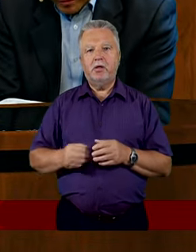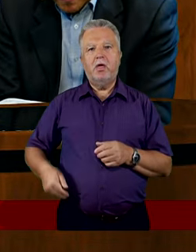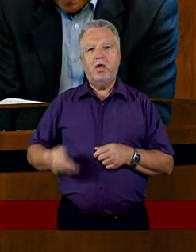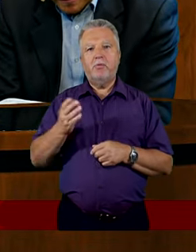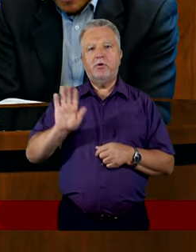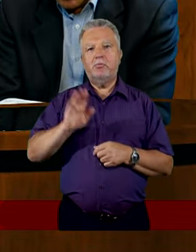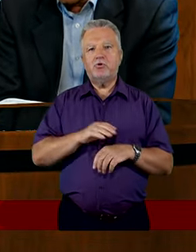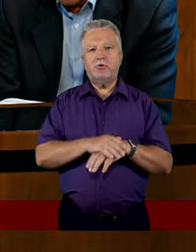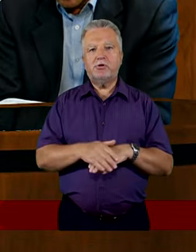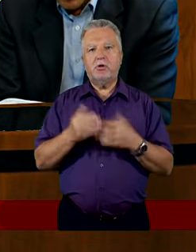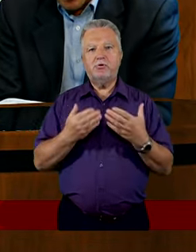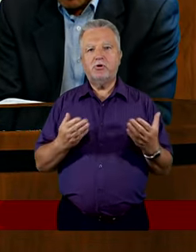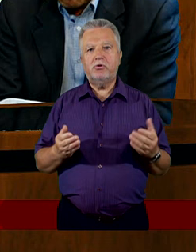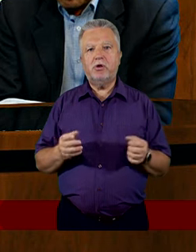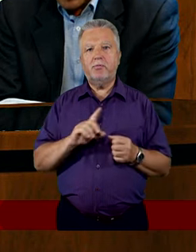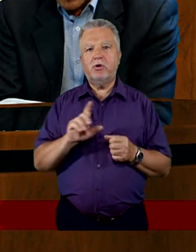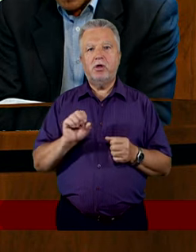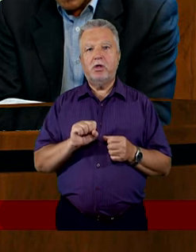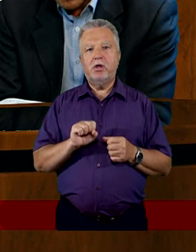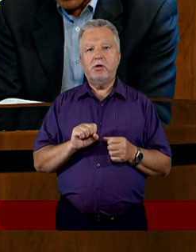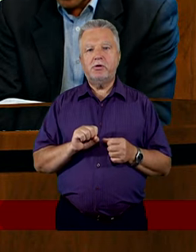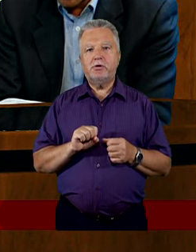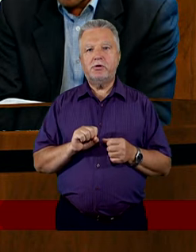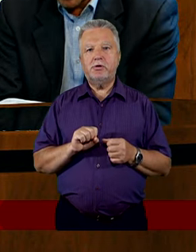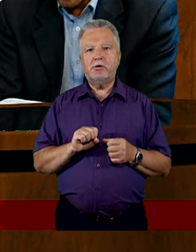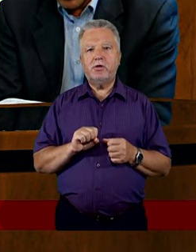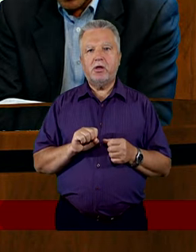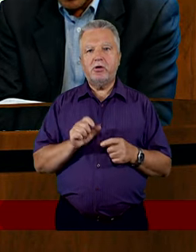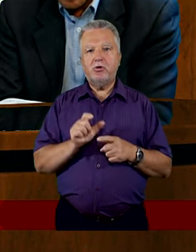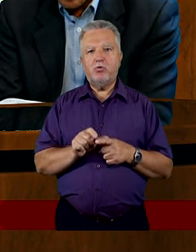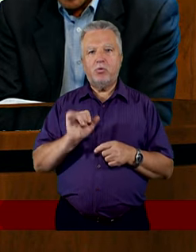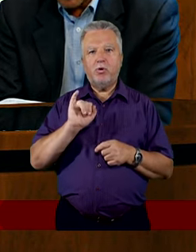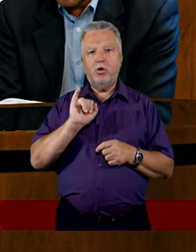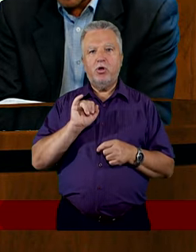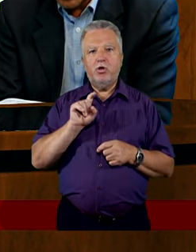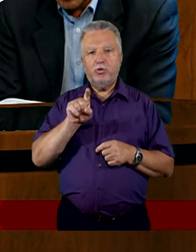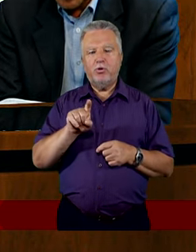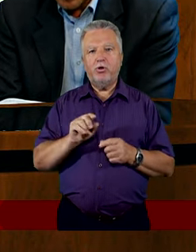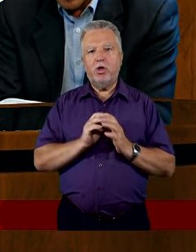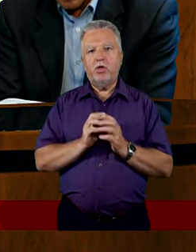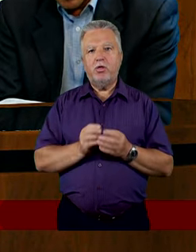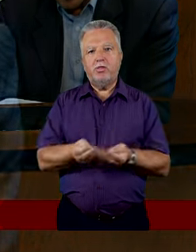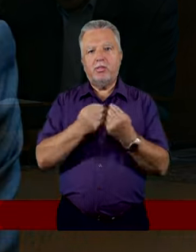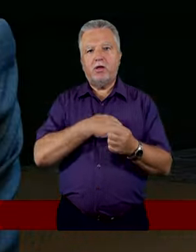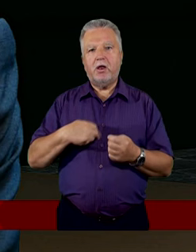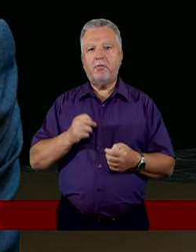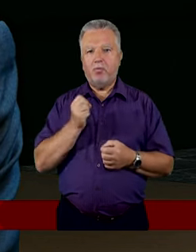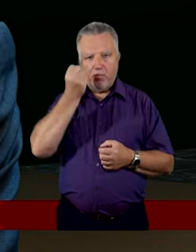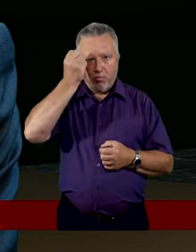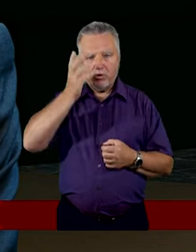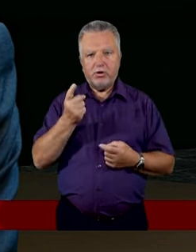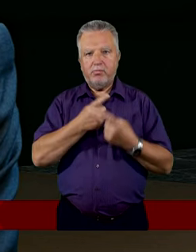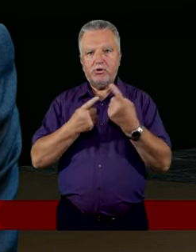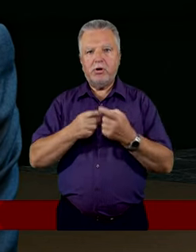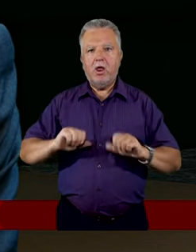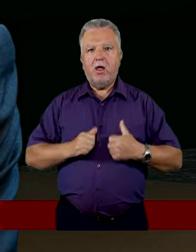Panie Boże łaskawy, dziękujemy Ci za to studium. Prosimy Cię o mądre myśli, abyśmy